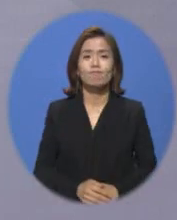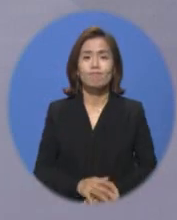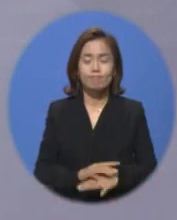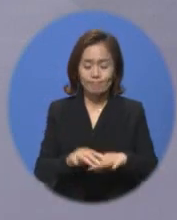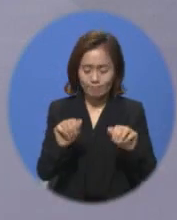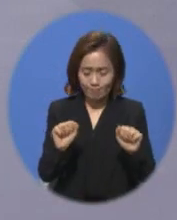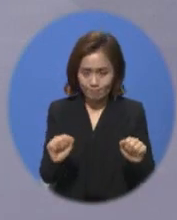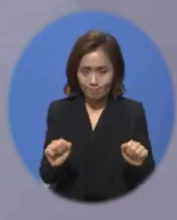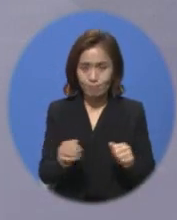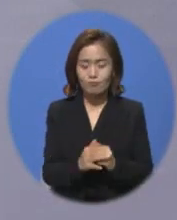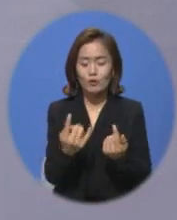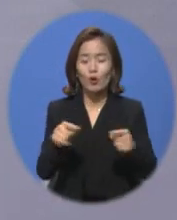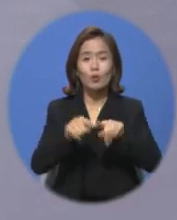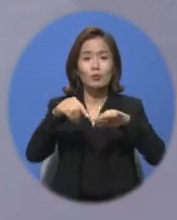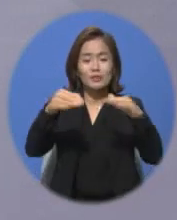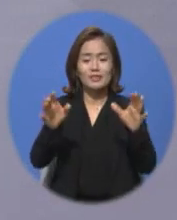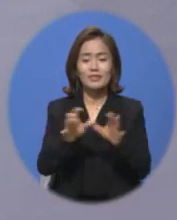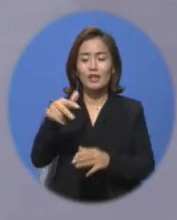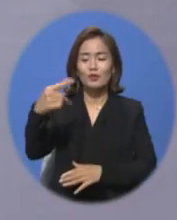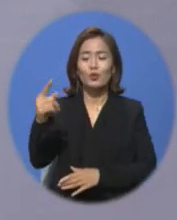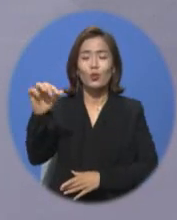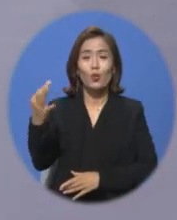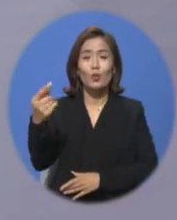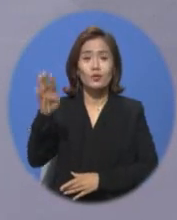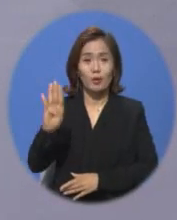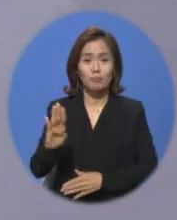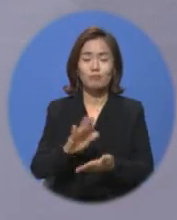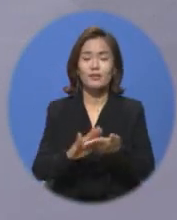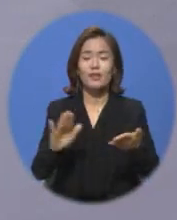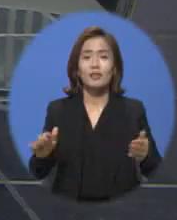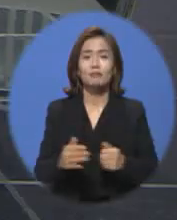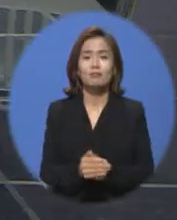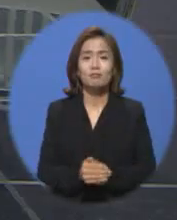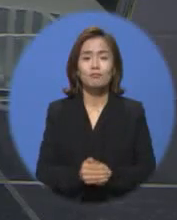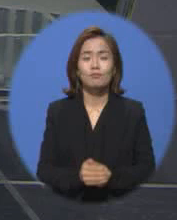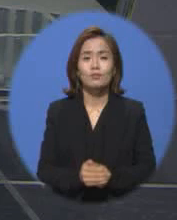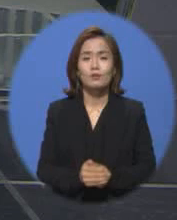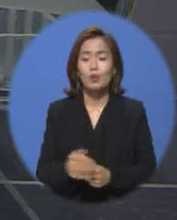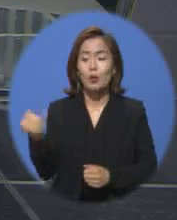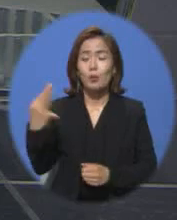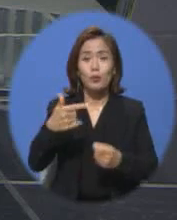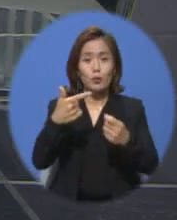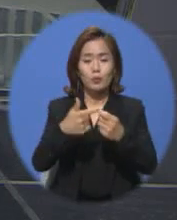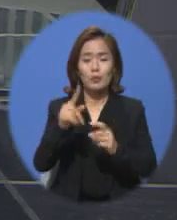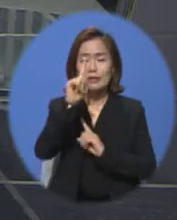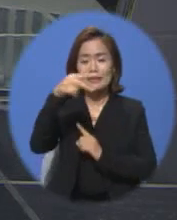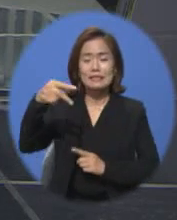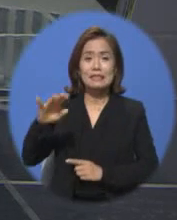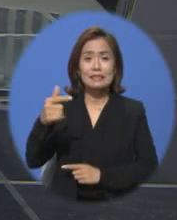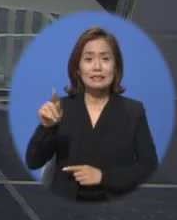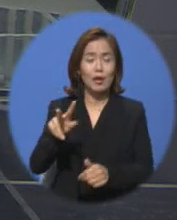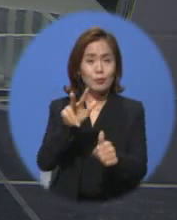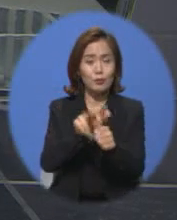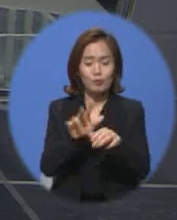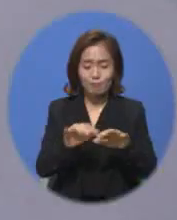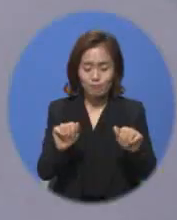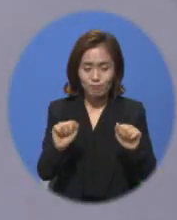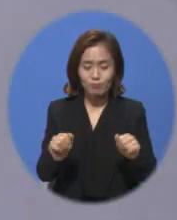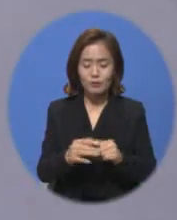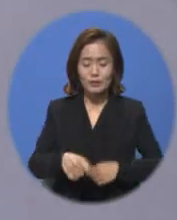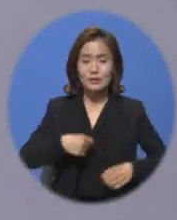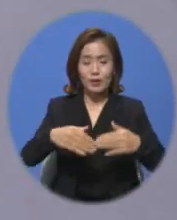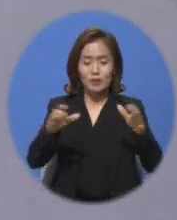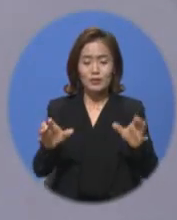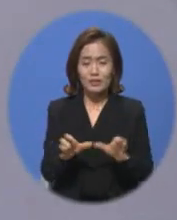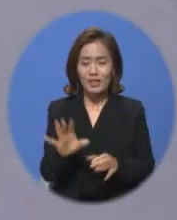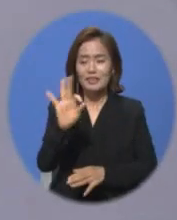예. 안녕하세요.저는더불어 민주당소속조호섭입니다. 예.다음은6번후보, 이승남입니다. 안녕하세요.저는